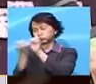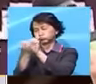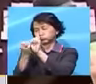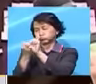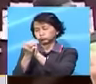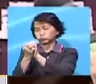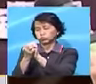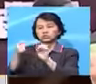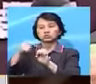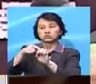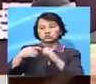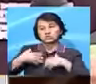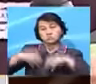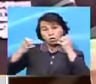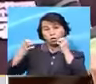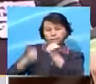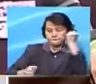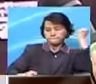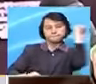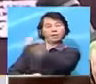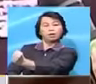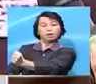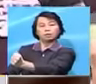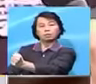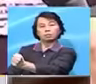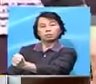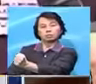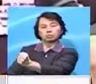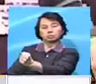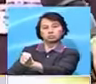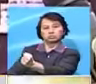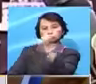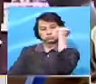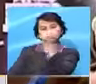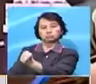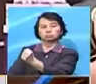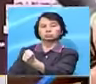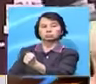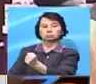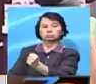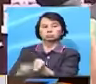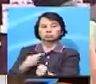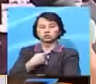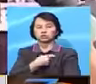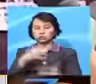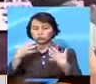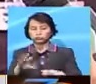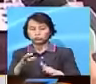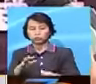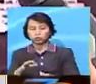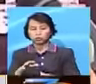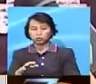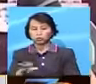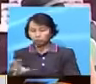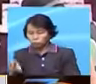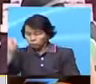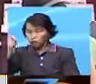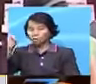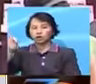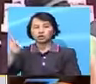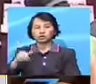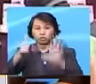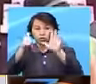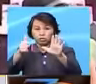mengeluarkan pisau dan terus menikam mangsa dan kita telah jumpa setakat inilah